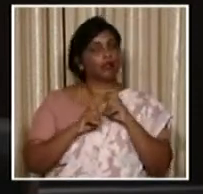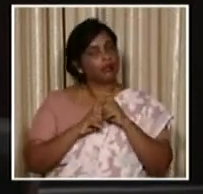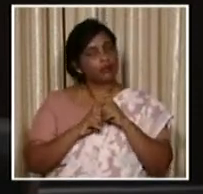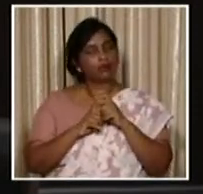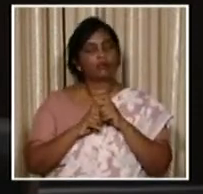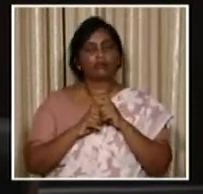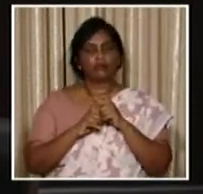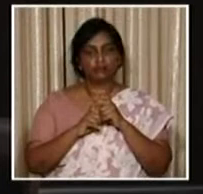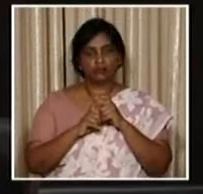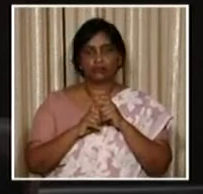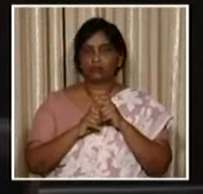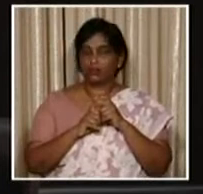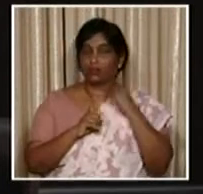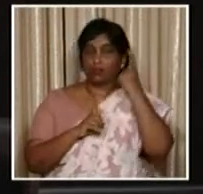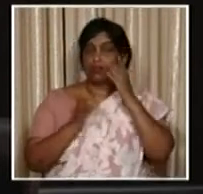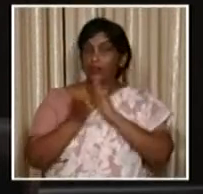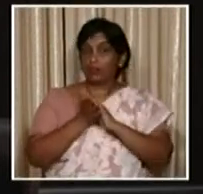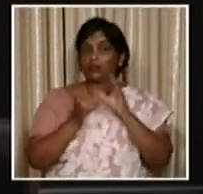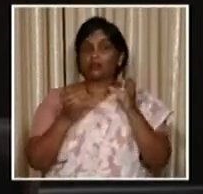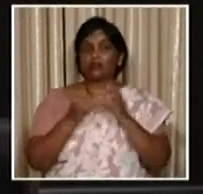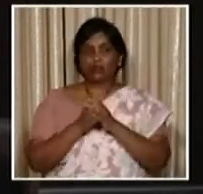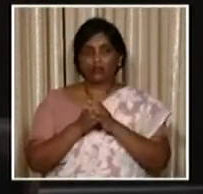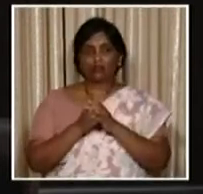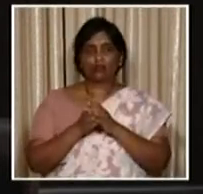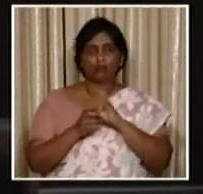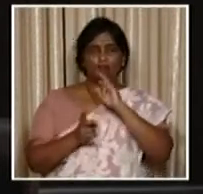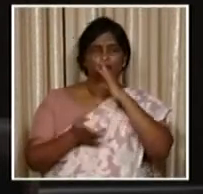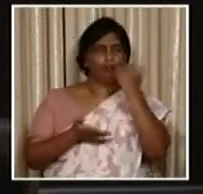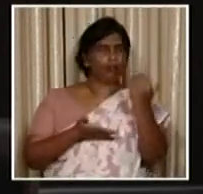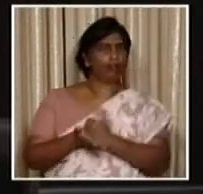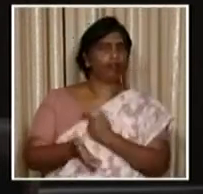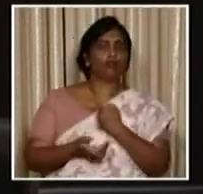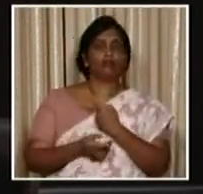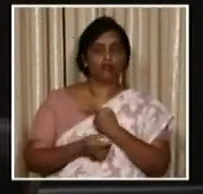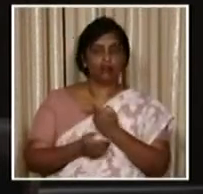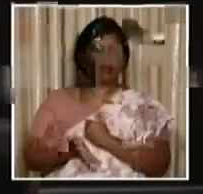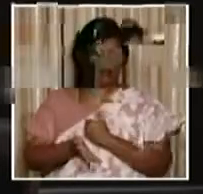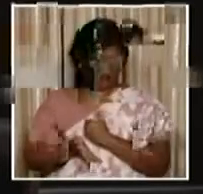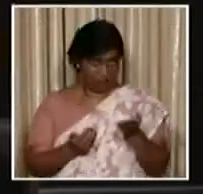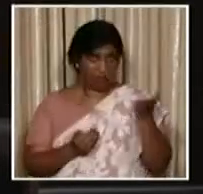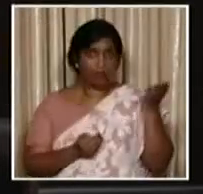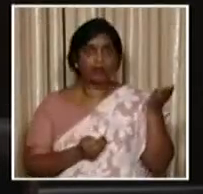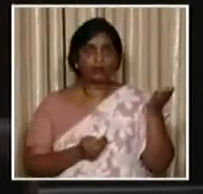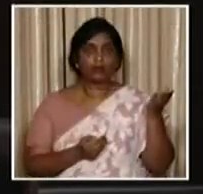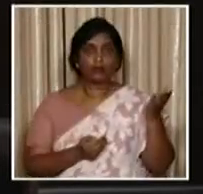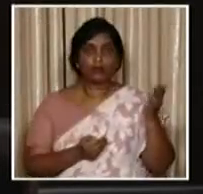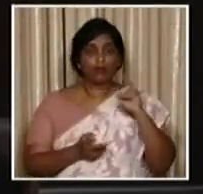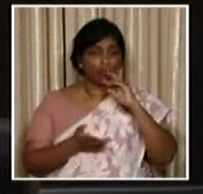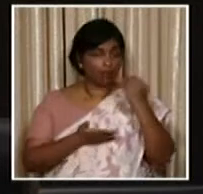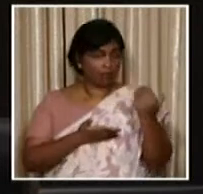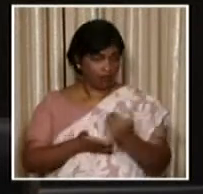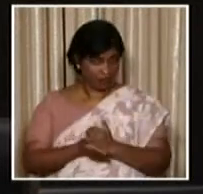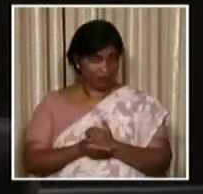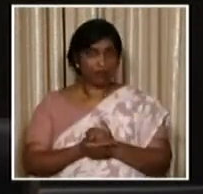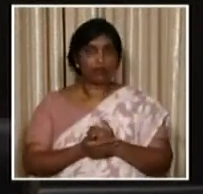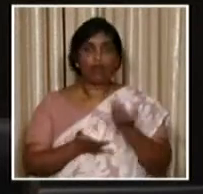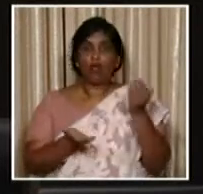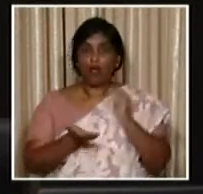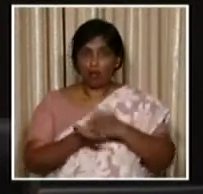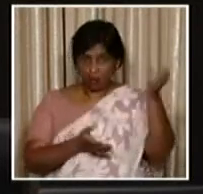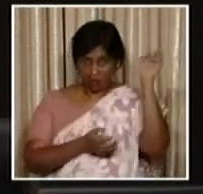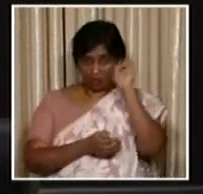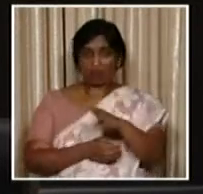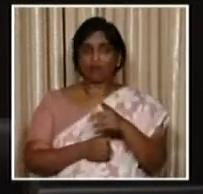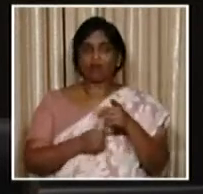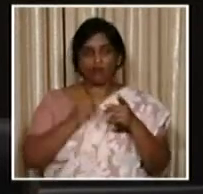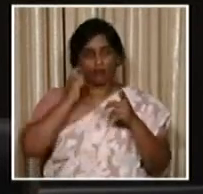නැත්නම් බුද්ධි සේවාවන් එතුමාව නොමග යවුවා කියලා ඉතින් එයා පොඩි ළමයෙක්ද ඒ නොමග යන කෙනෙක්වද මේ ආපහු ගේන්න